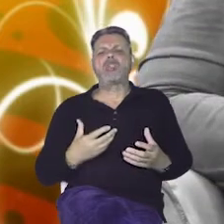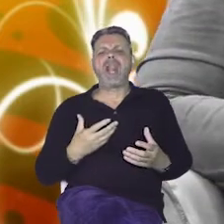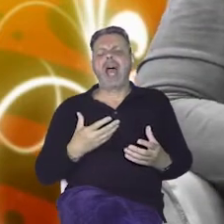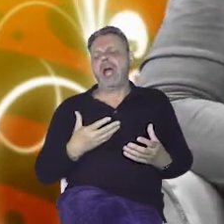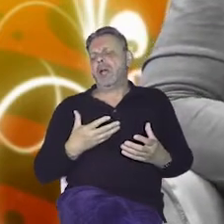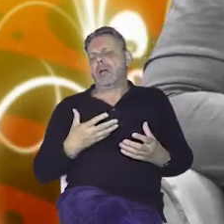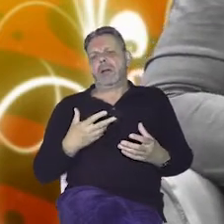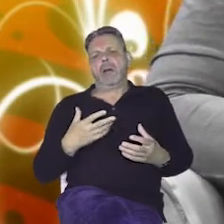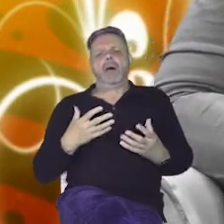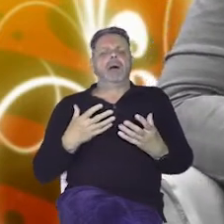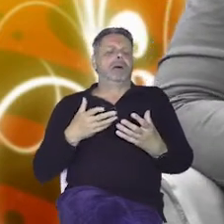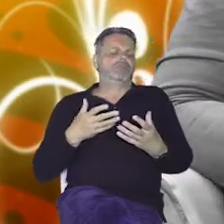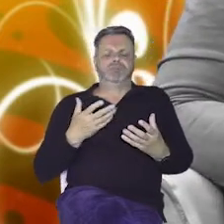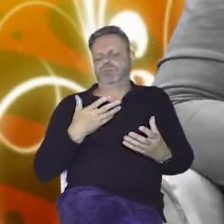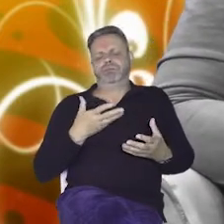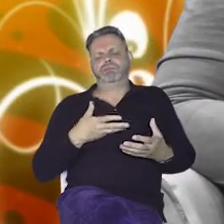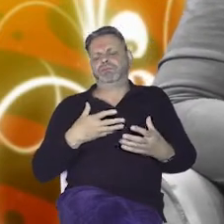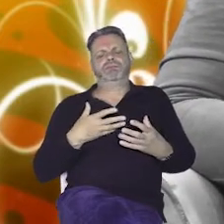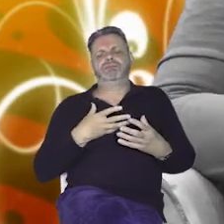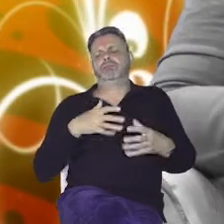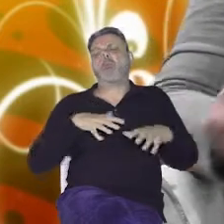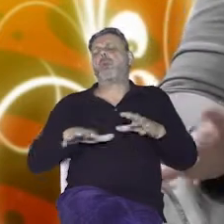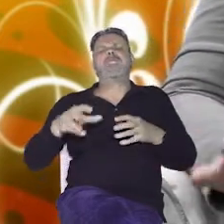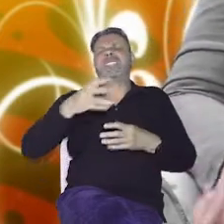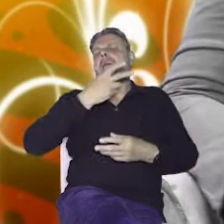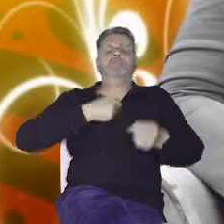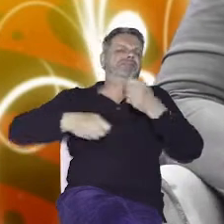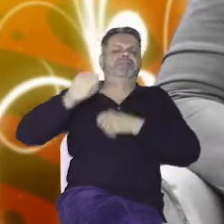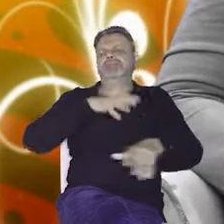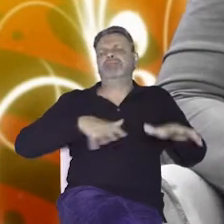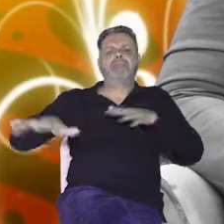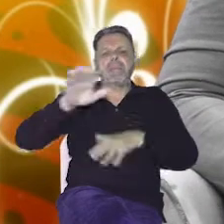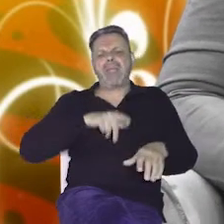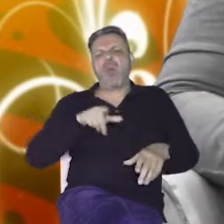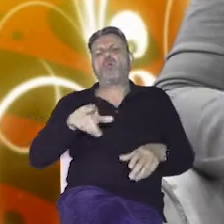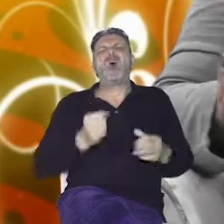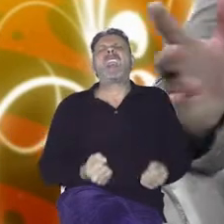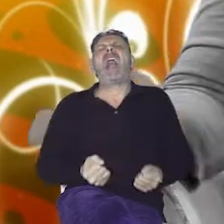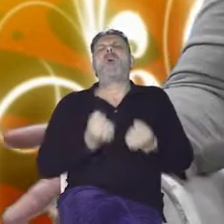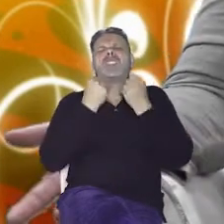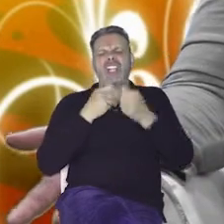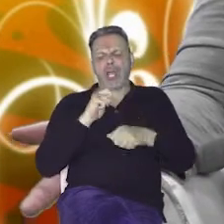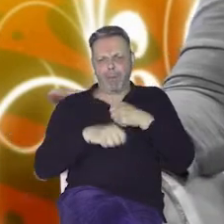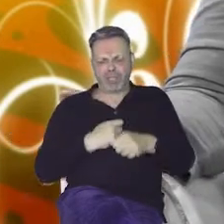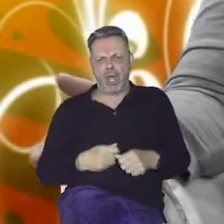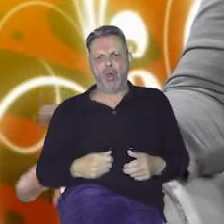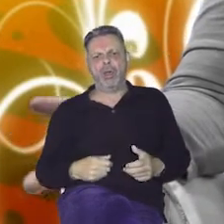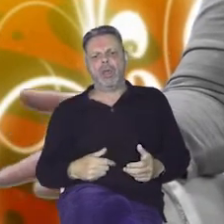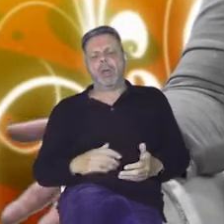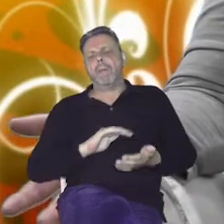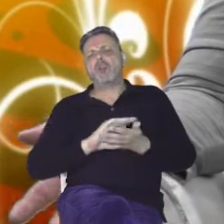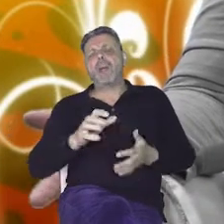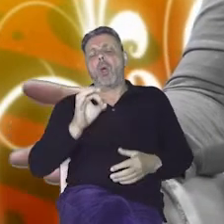težak posao, brinuti o starijim osobama u domovima je sigurno težak posao. pogotovo o osobama koje